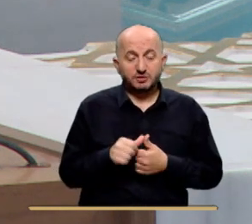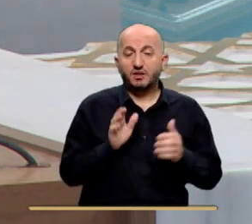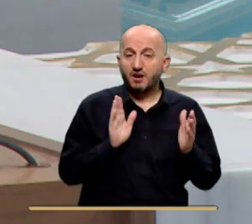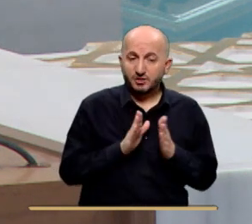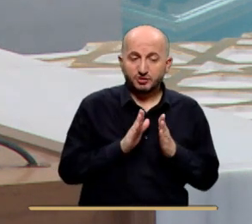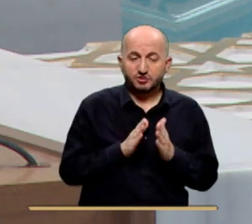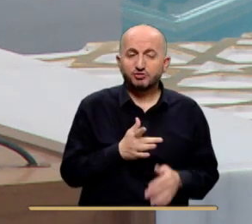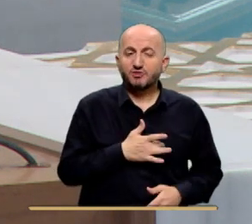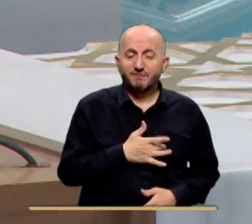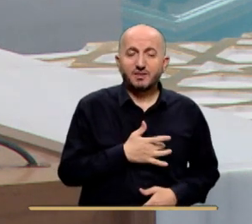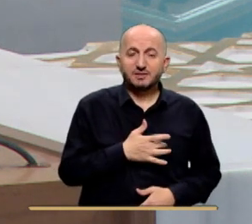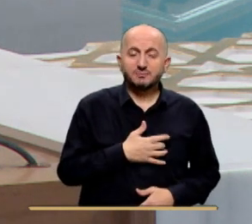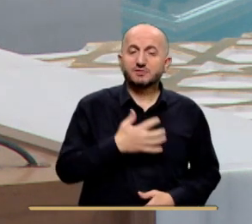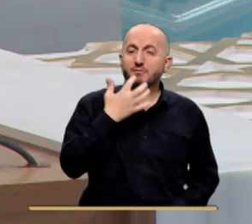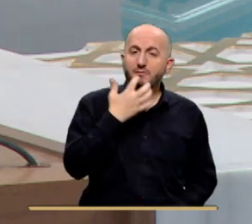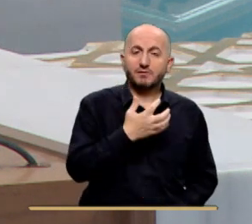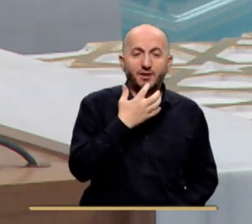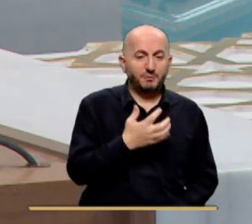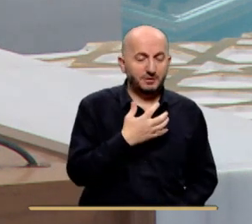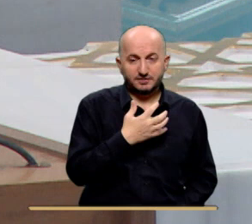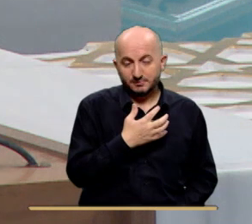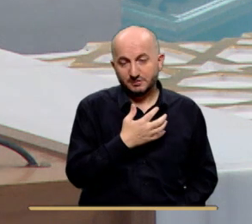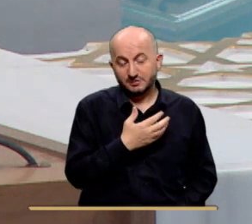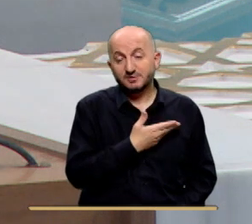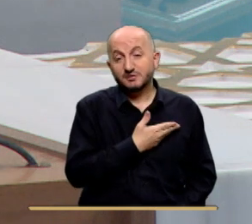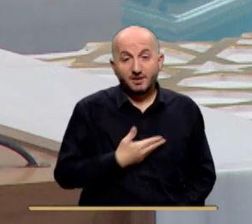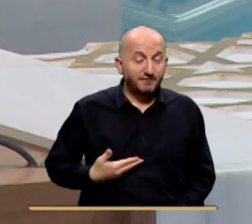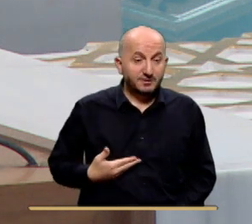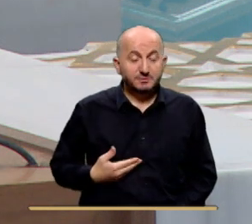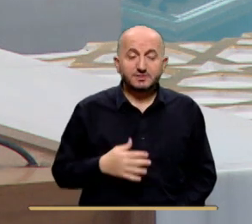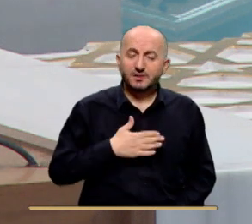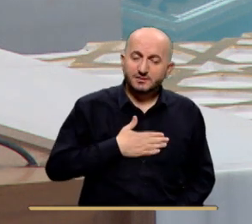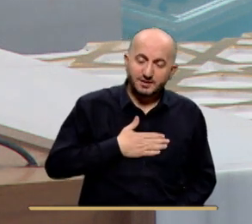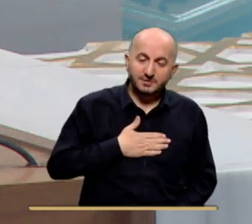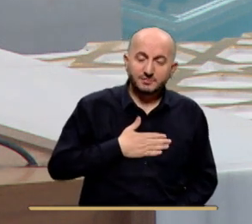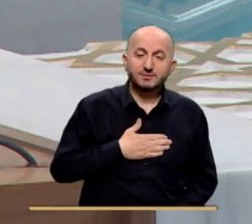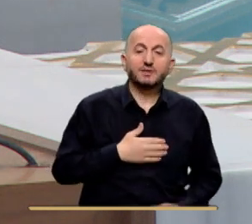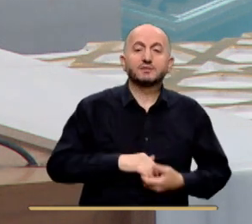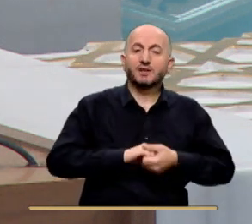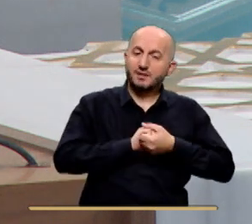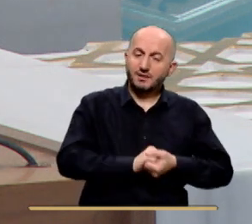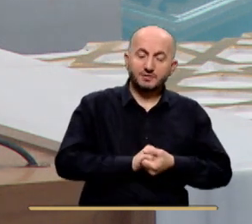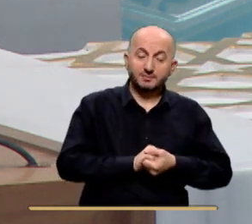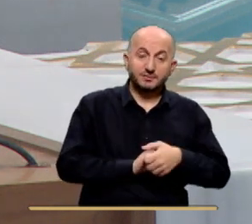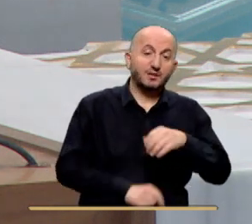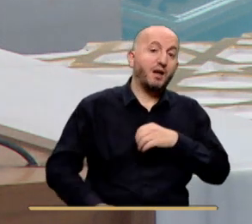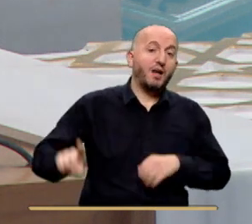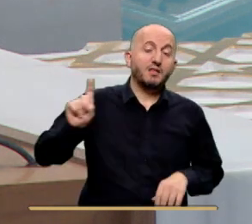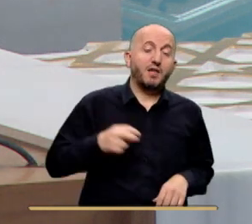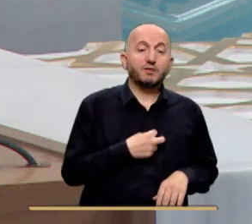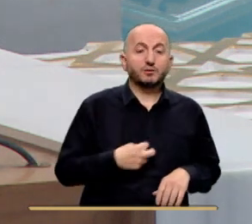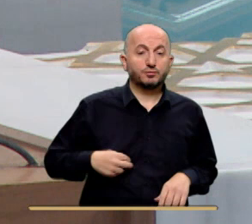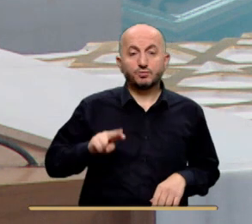karşı şefkatimizle, merhametimizle, sevgimizle, saygımızla, sadakatimizle Allah Resulü